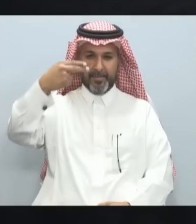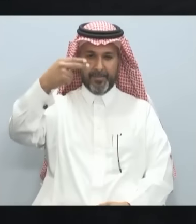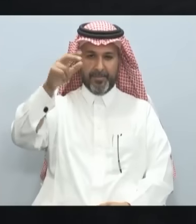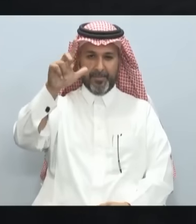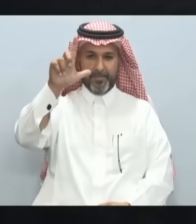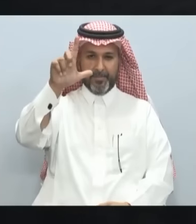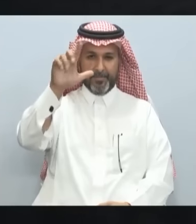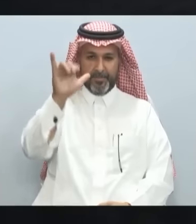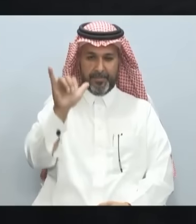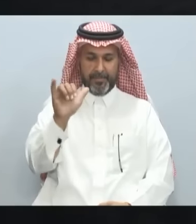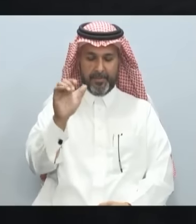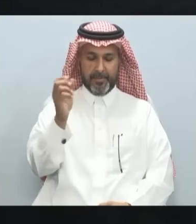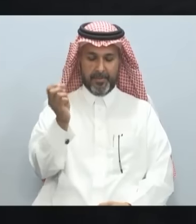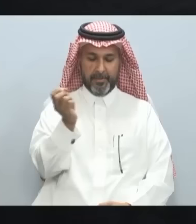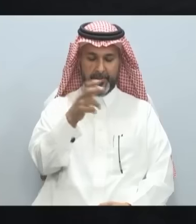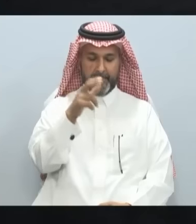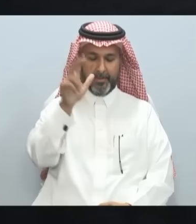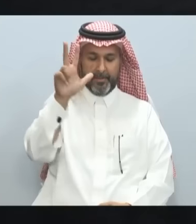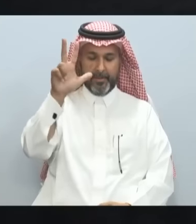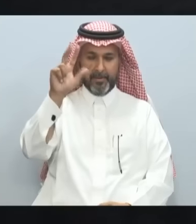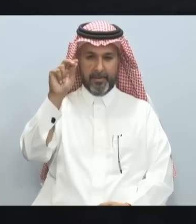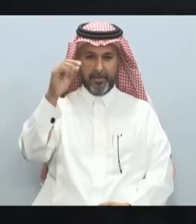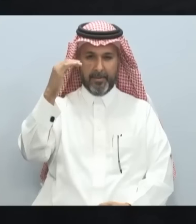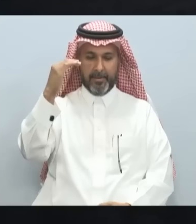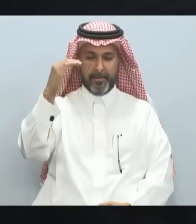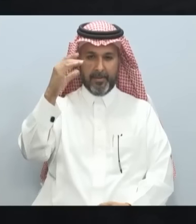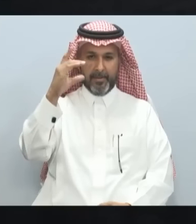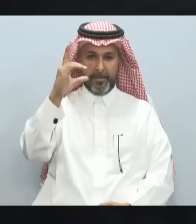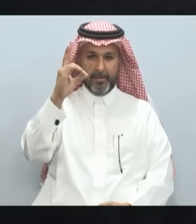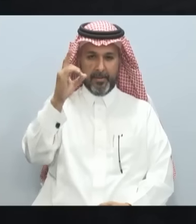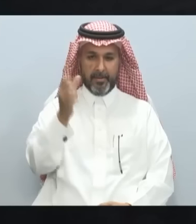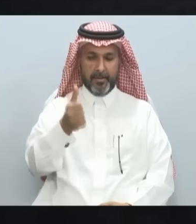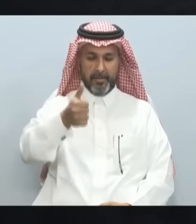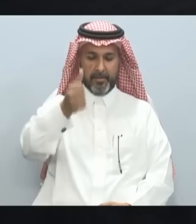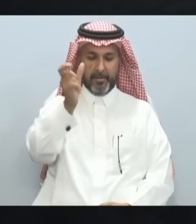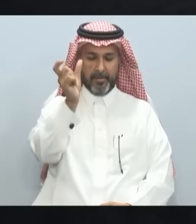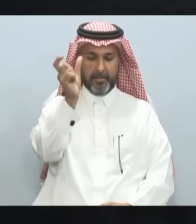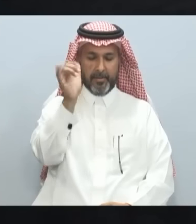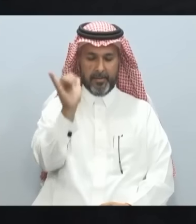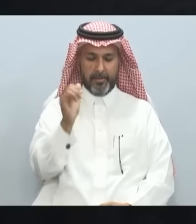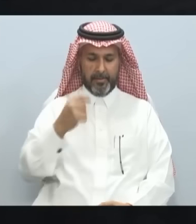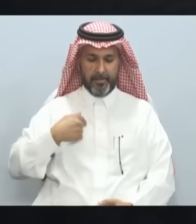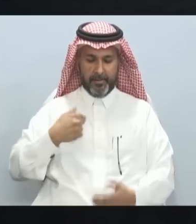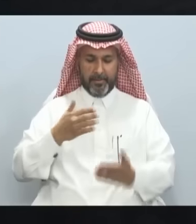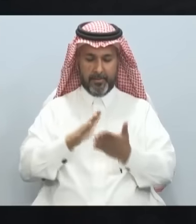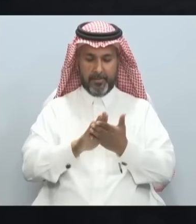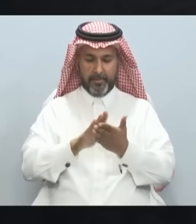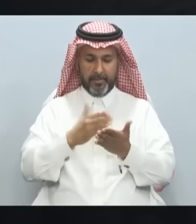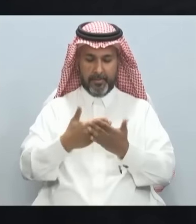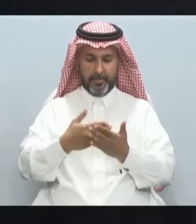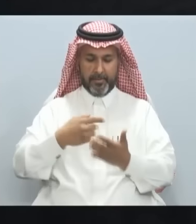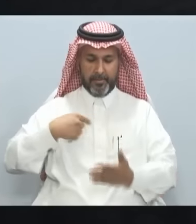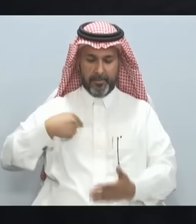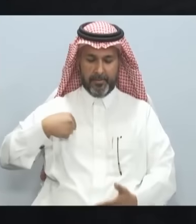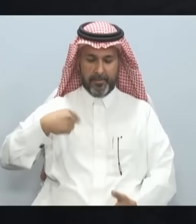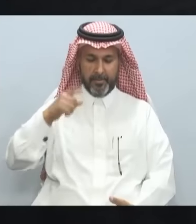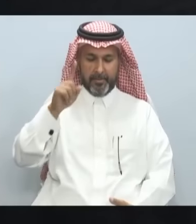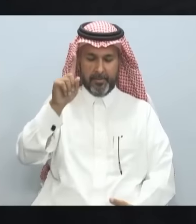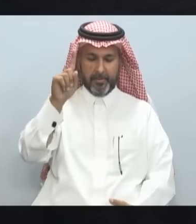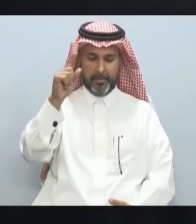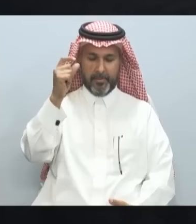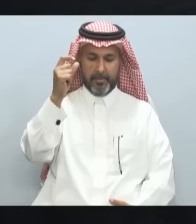القحطاني ويرافقني في لغه الاشاره زميلي الاستاذ بدر الحمود في مشيئه الله استكمل واياكم دروس ماده الرياضيات